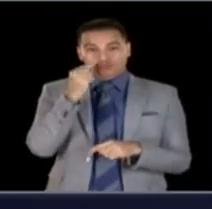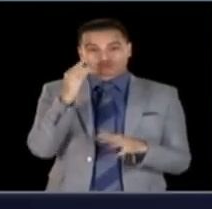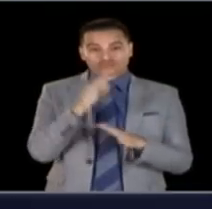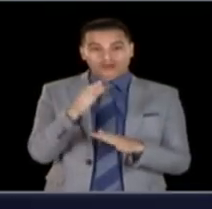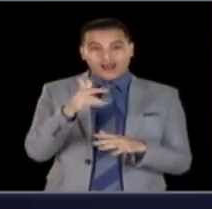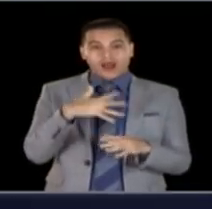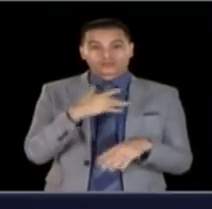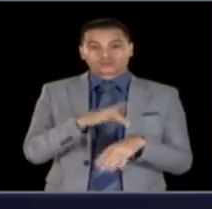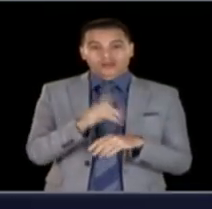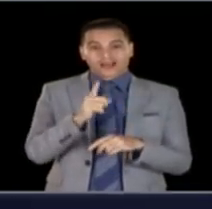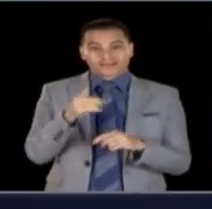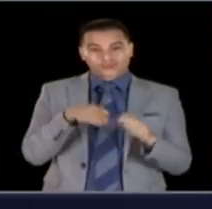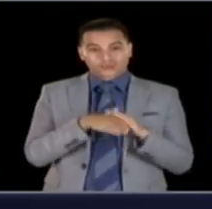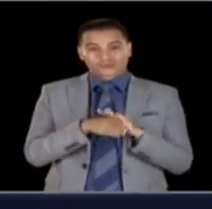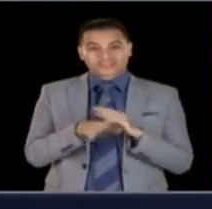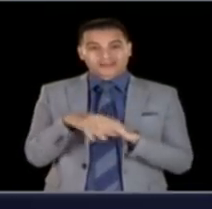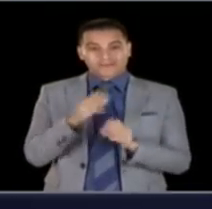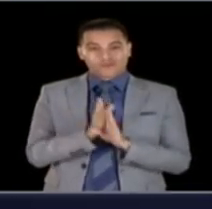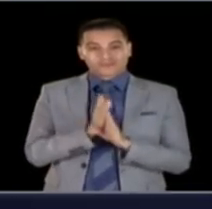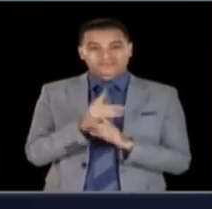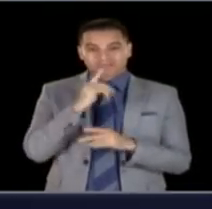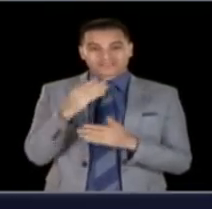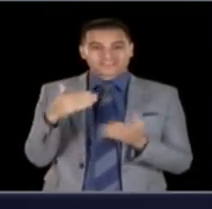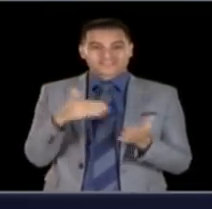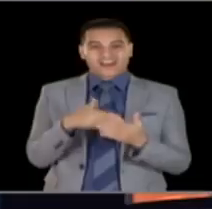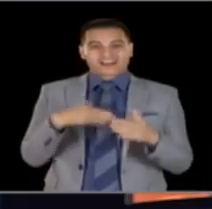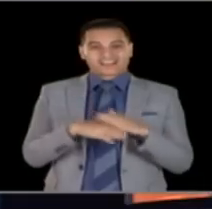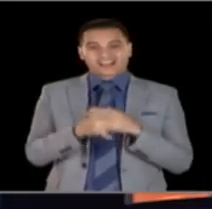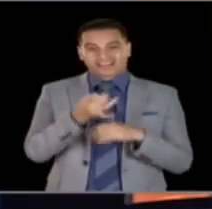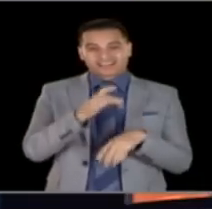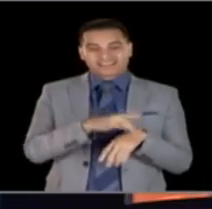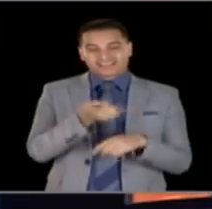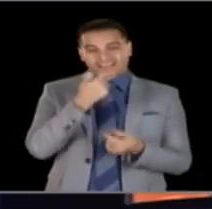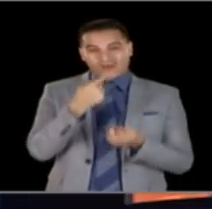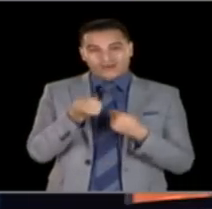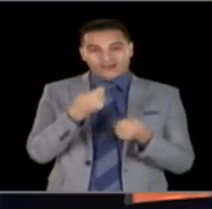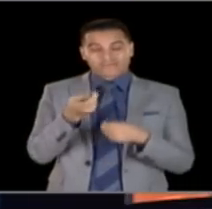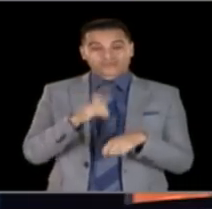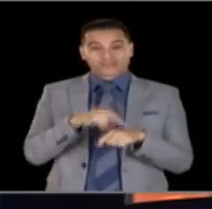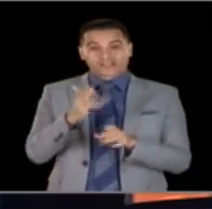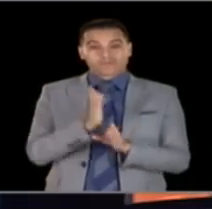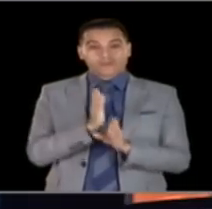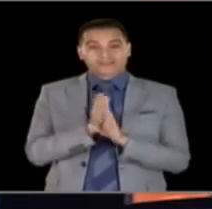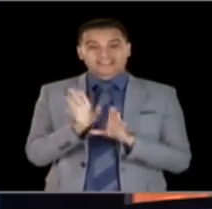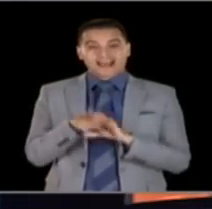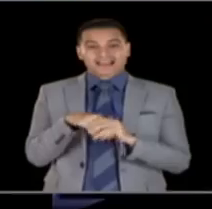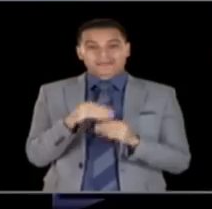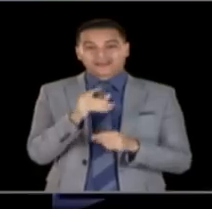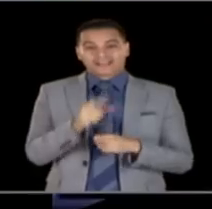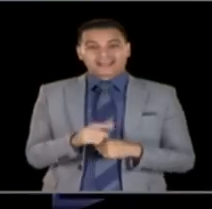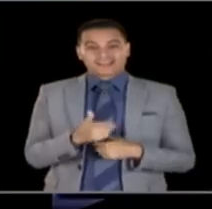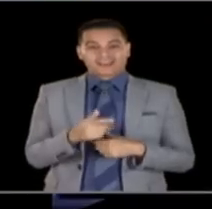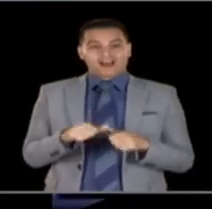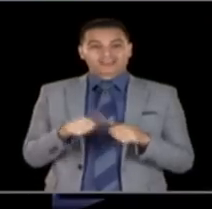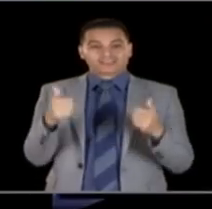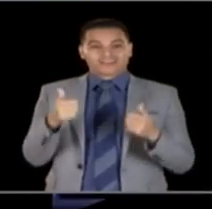كانش عايز اخش صيدلة، وكان بيقول لا سيبهولي، بس للاسف بقى دخلت صيدلة يعني. وبعدين لما يبقى ممثل يا مريم هتعملي في ايه؟